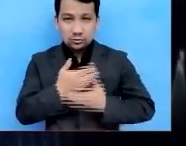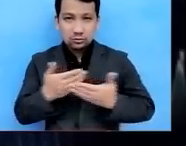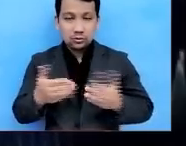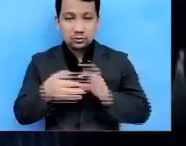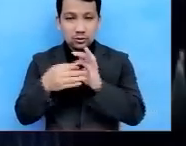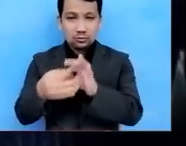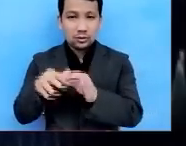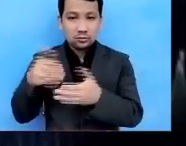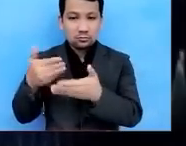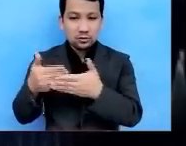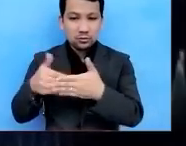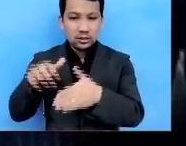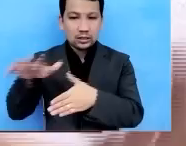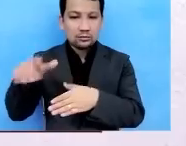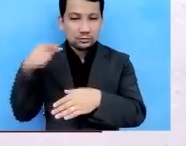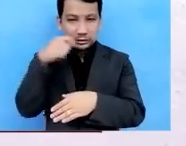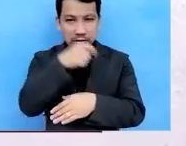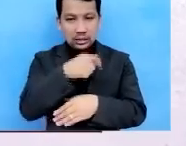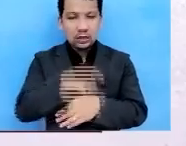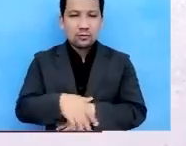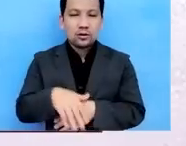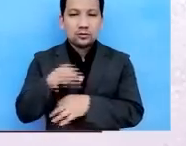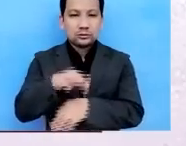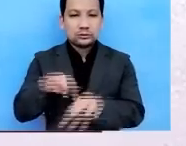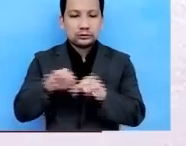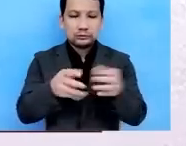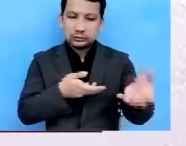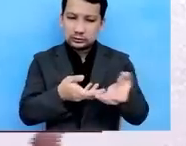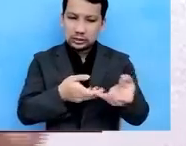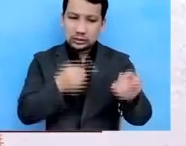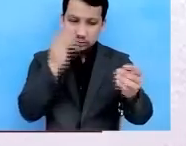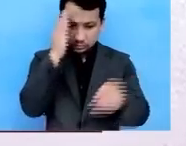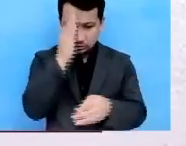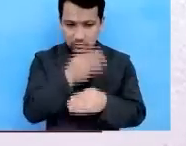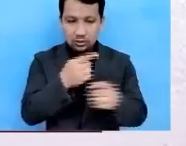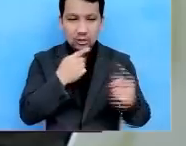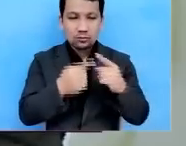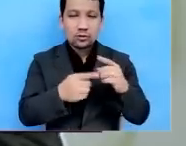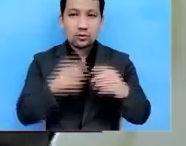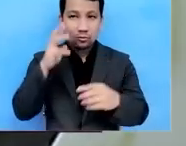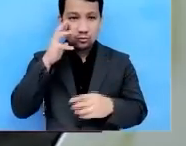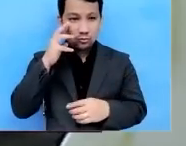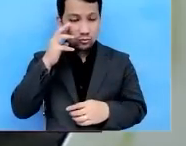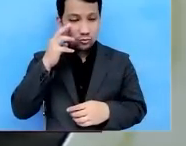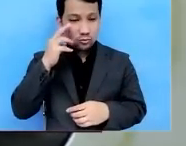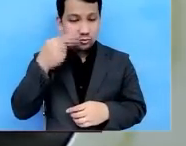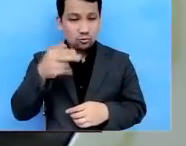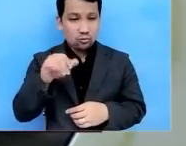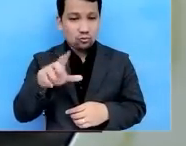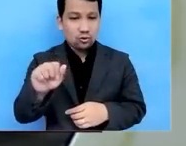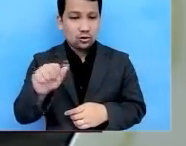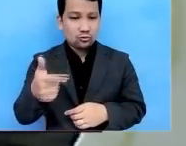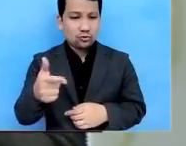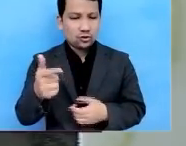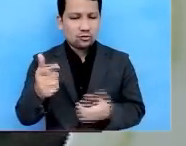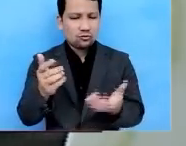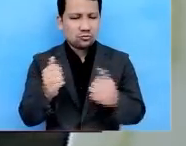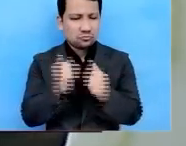lalo na yung mga malapit sa Taiwan. Kakausapin daw ni Pangulong Marcos si Ambassador Wang para alamin kung ano ang gusto nitong